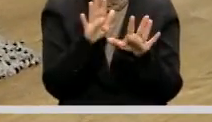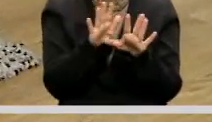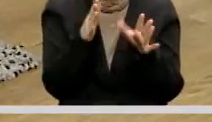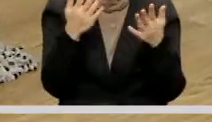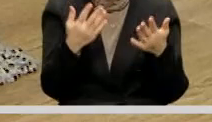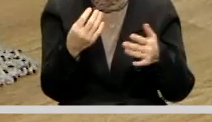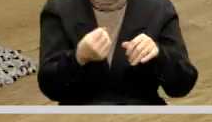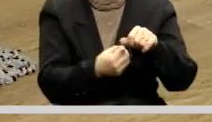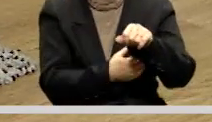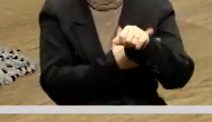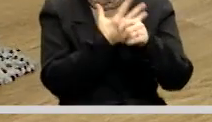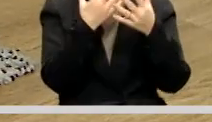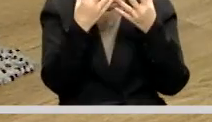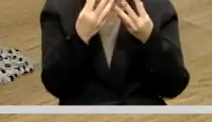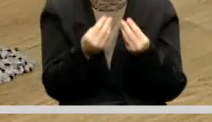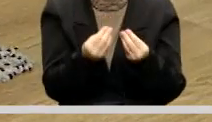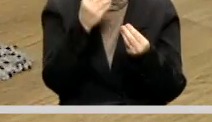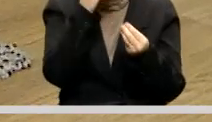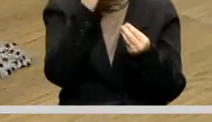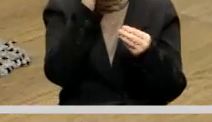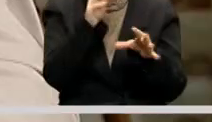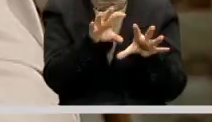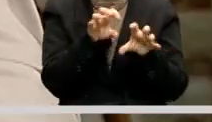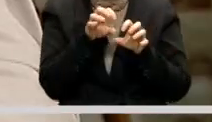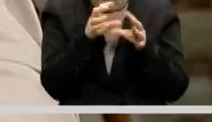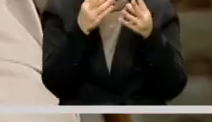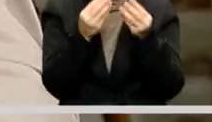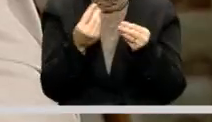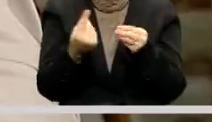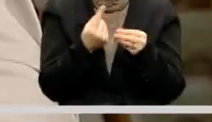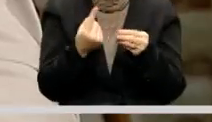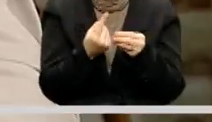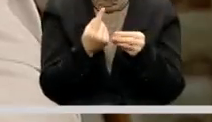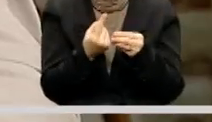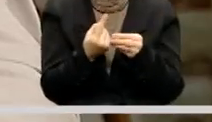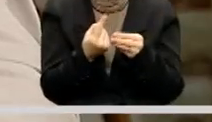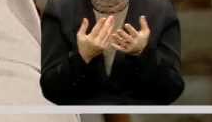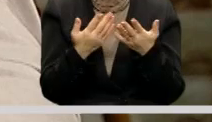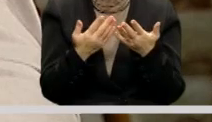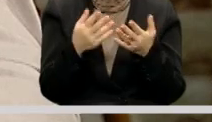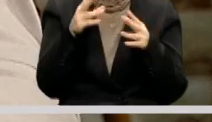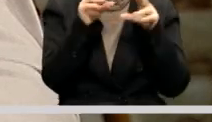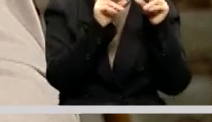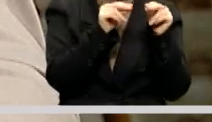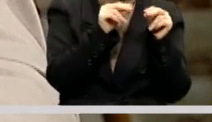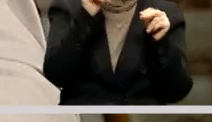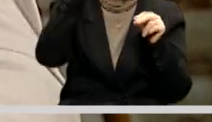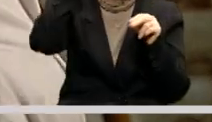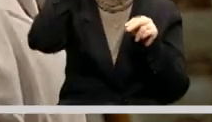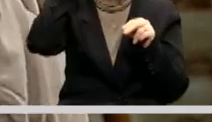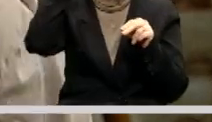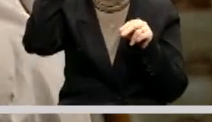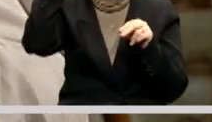tepkimelerle oluşmuş bilgileri daha kolay alıyoruz. Yani televizyonda izlediğiniz bir bilginin hafızaya girme olasılığı,